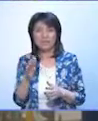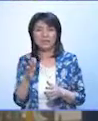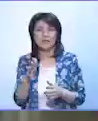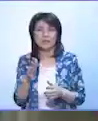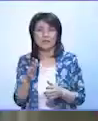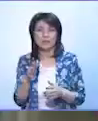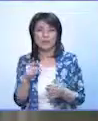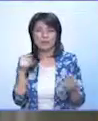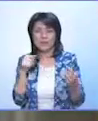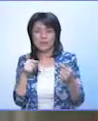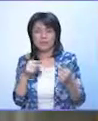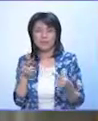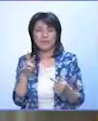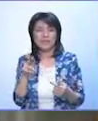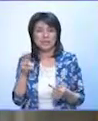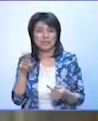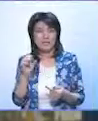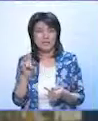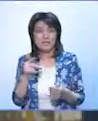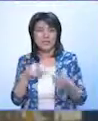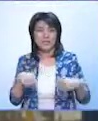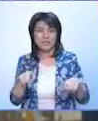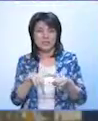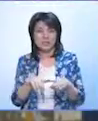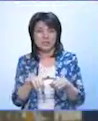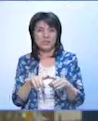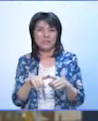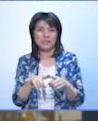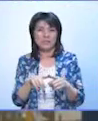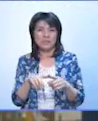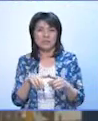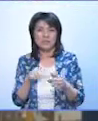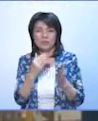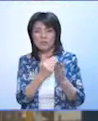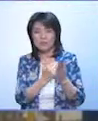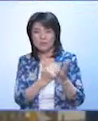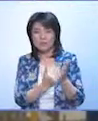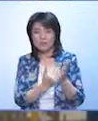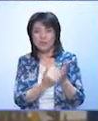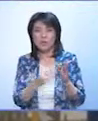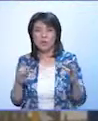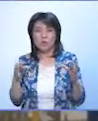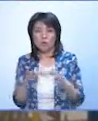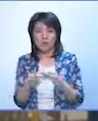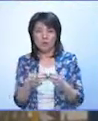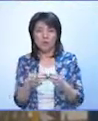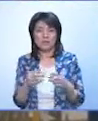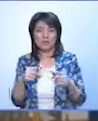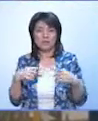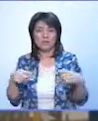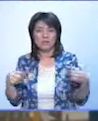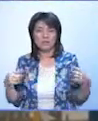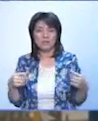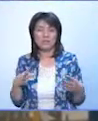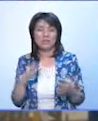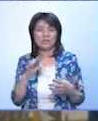материаловедение. Эта организация она появилась на базе комплекса военно-промышленного, то есть Семипалатинского